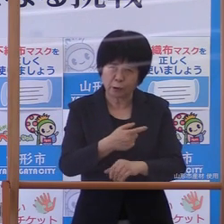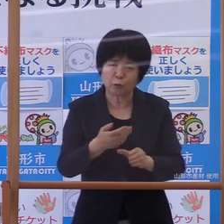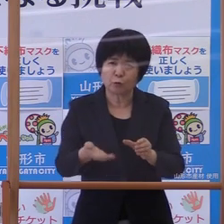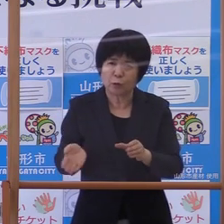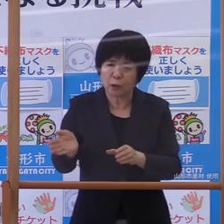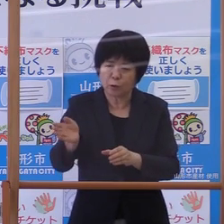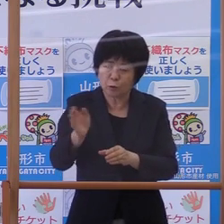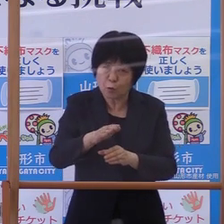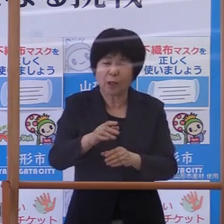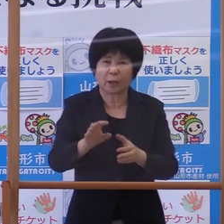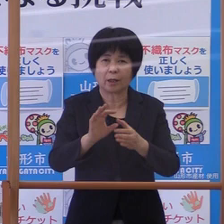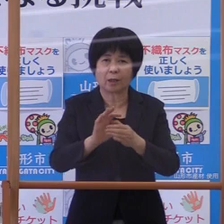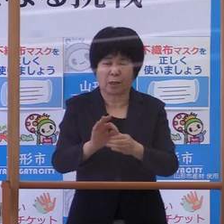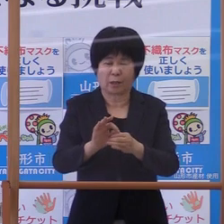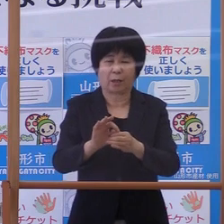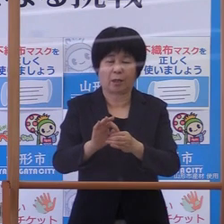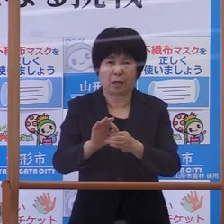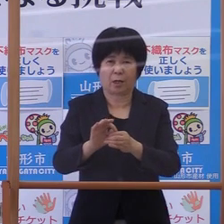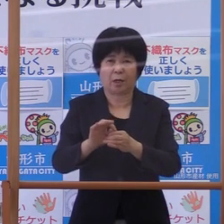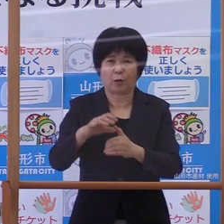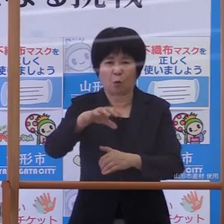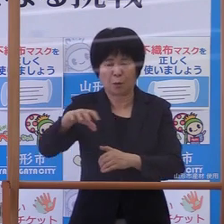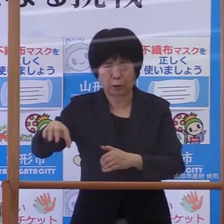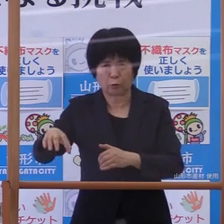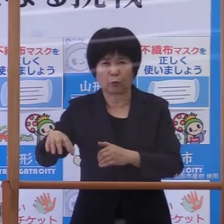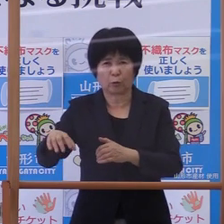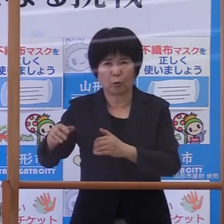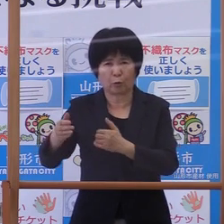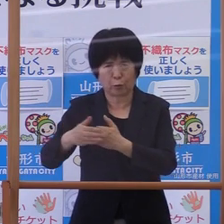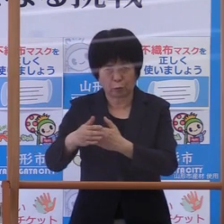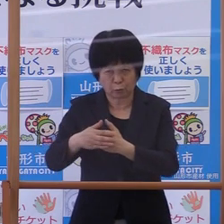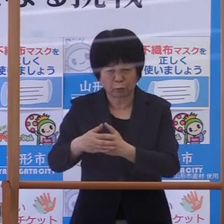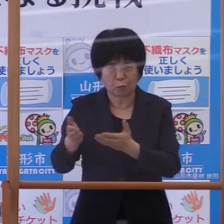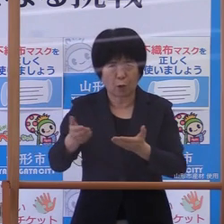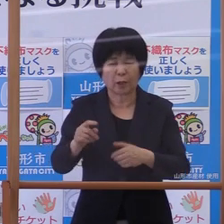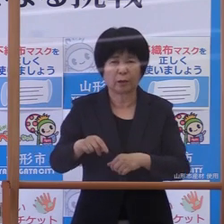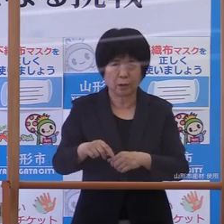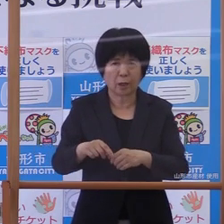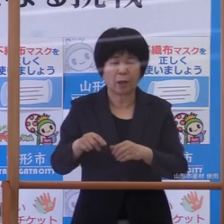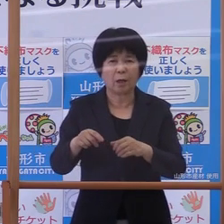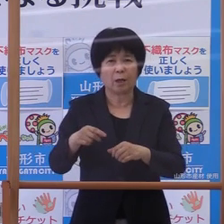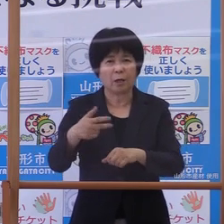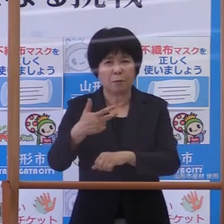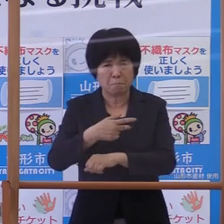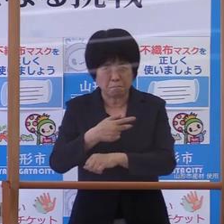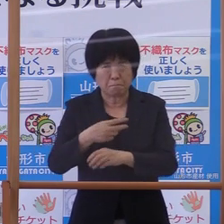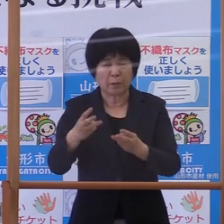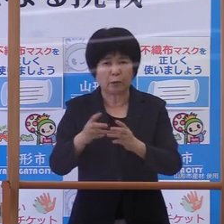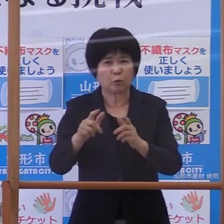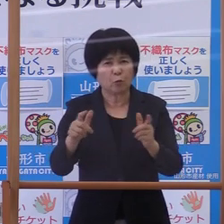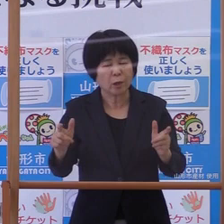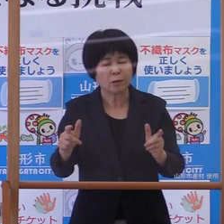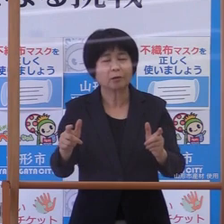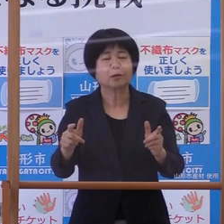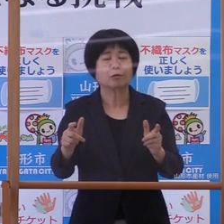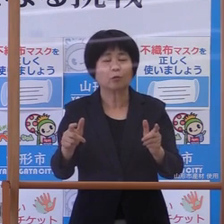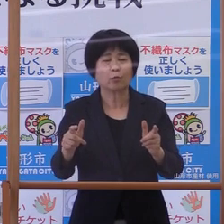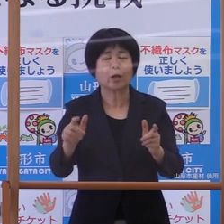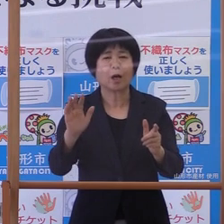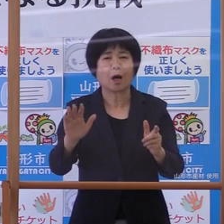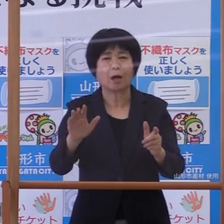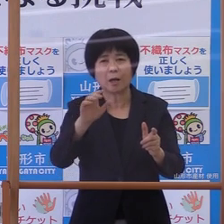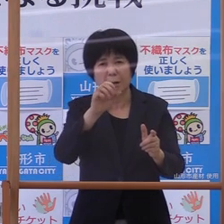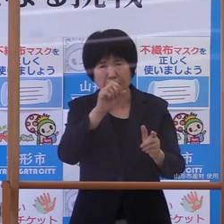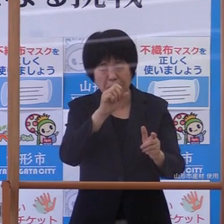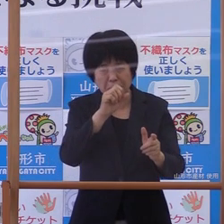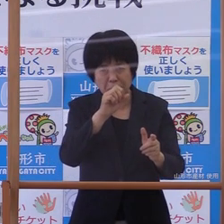らに関係機関と協力いただいて増やせるのであればですね、それは取り組みたいというふうに思いますし、これ